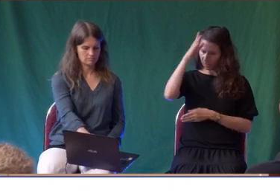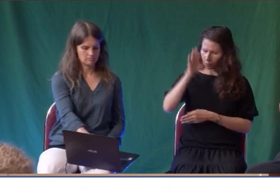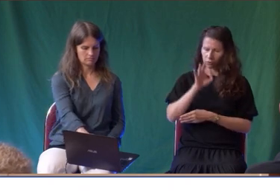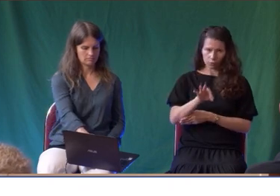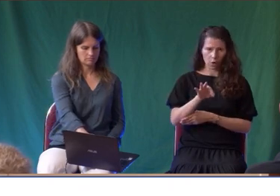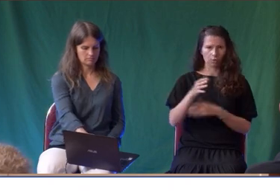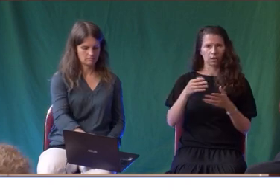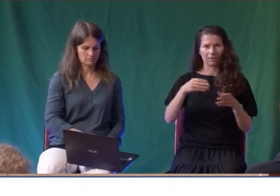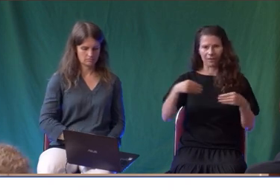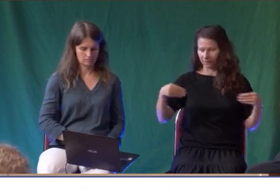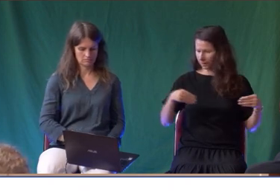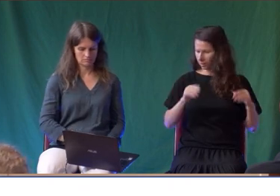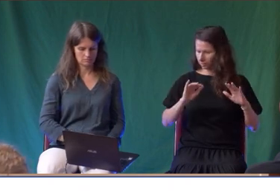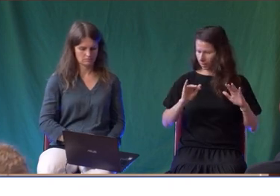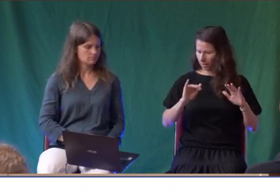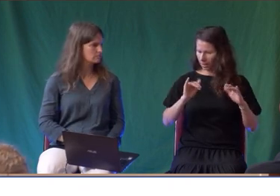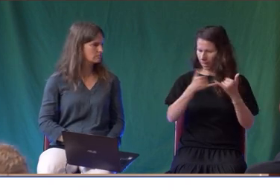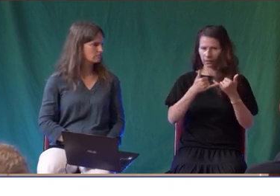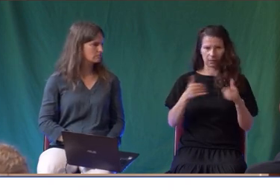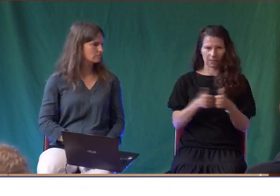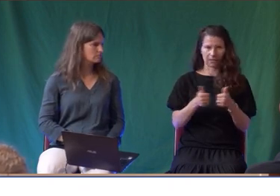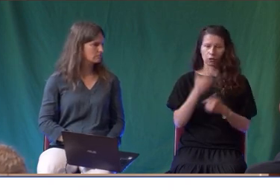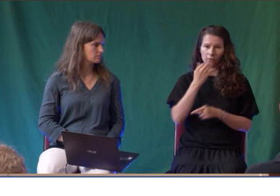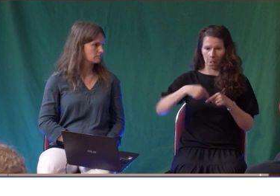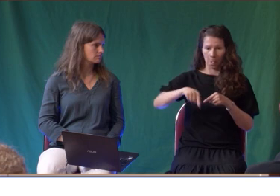wir im September nun endlich damit starten können